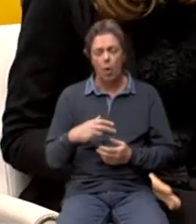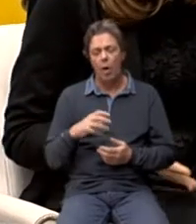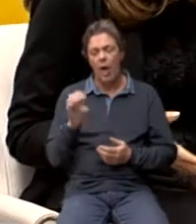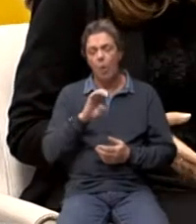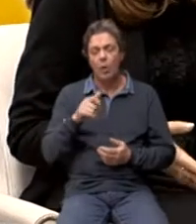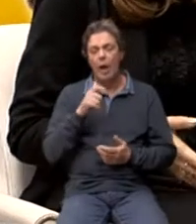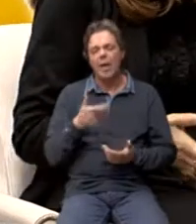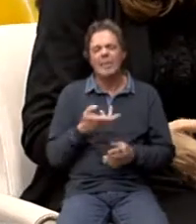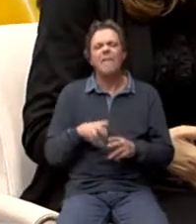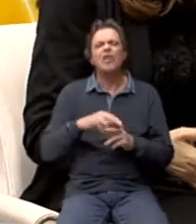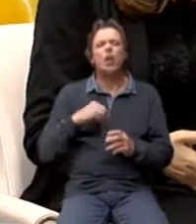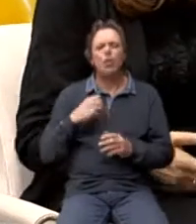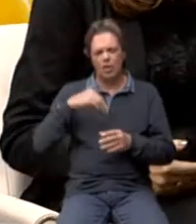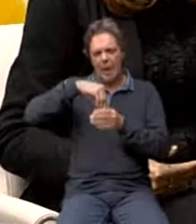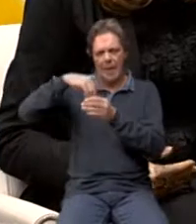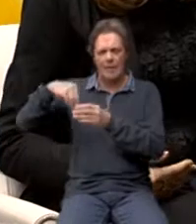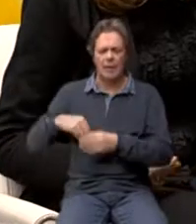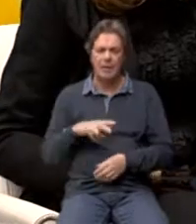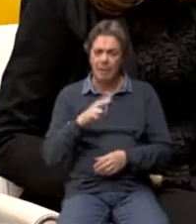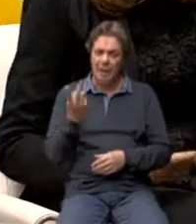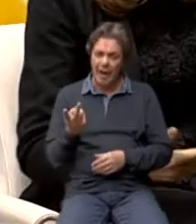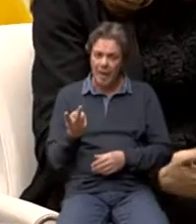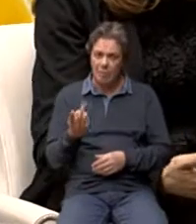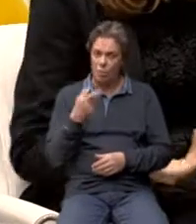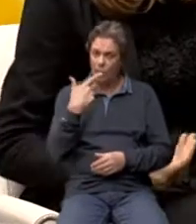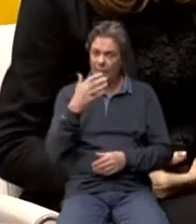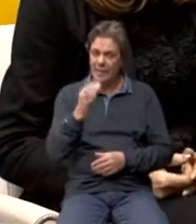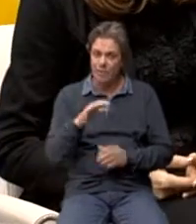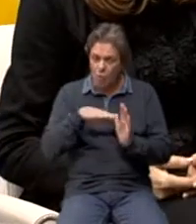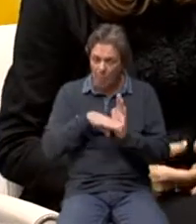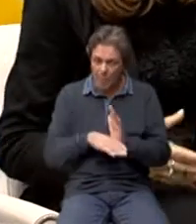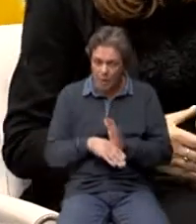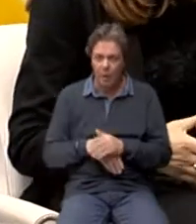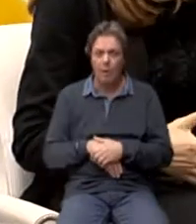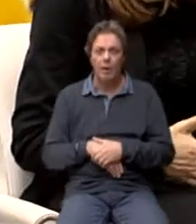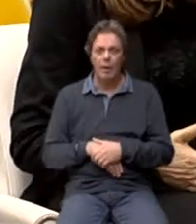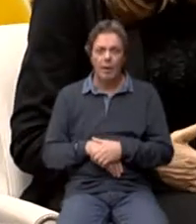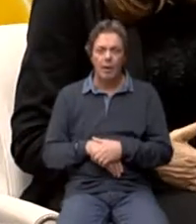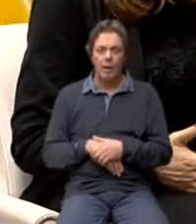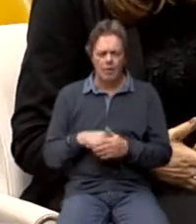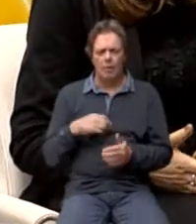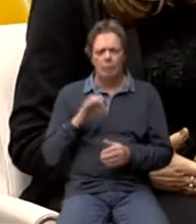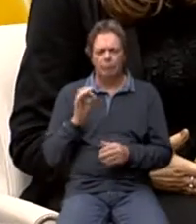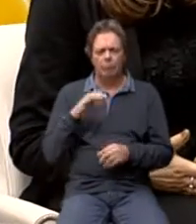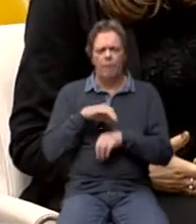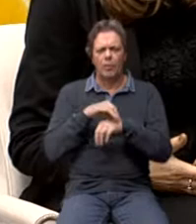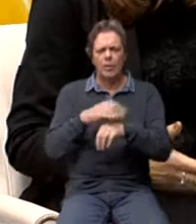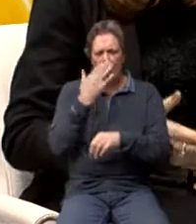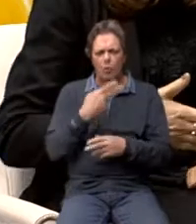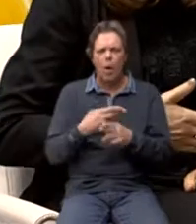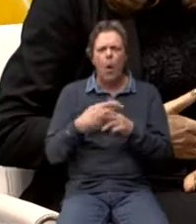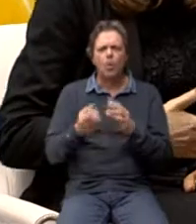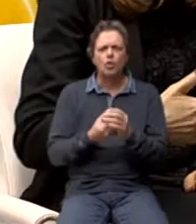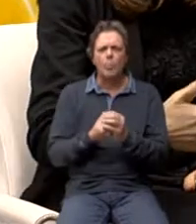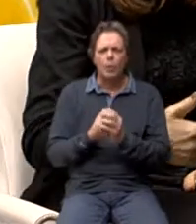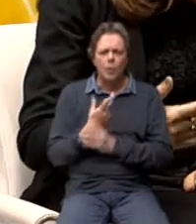nasade. To je za prijelazno razdoblje od 20% niže je recimo za ono osnovno plaćanje. Znači, jako se vodi računa o ekološkoj proizvodnji. Ona